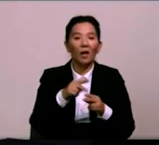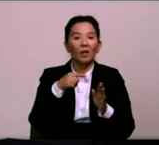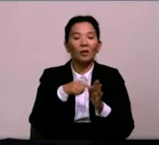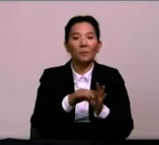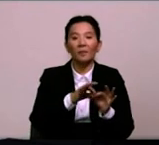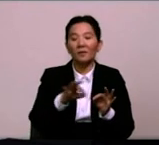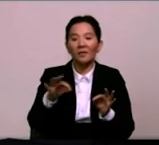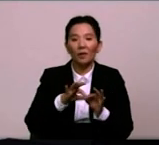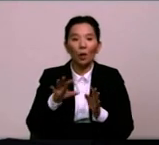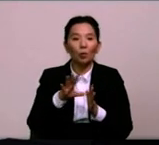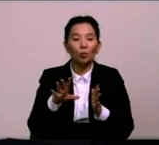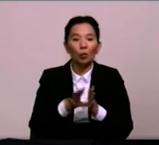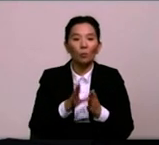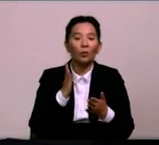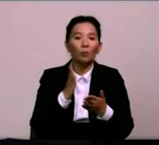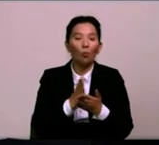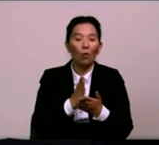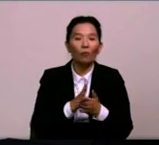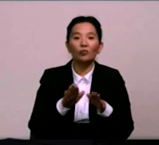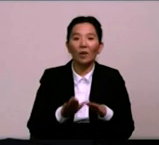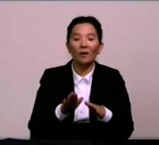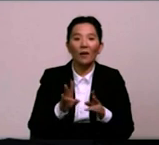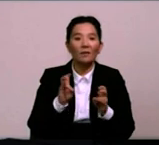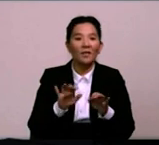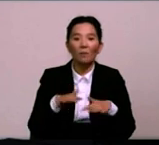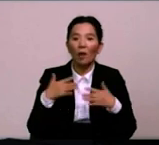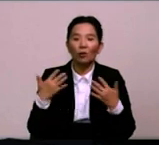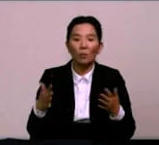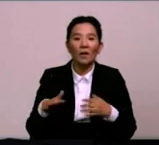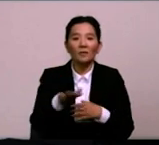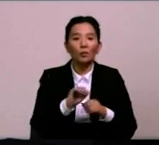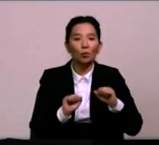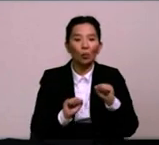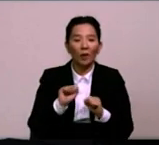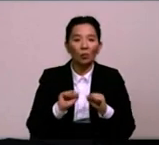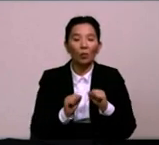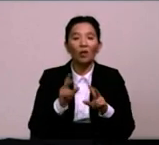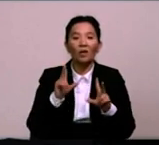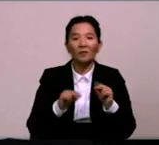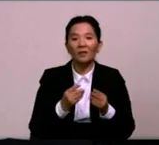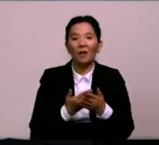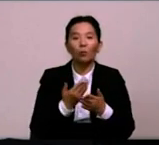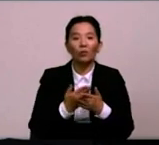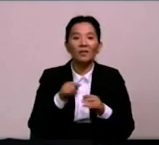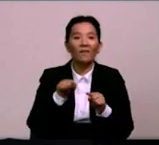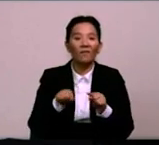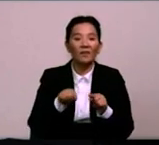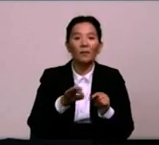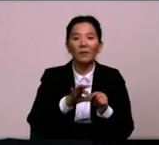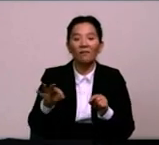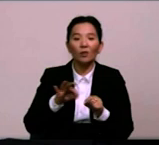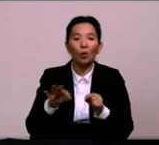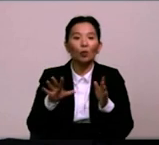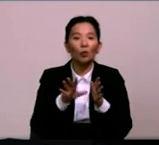проводника прямого участка, расположенных на небольшом расстоянии друг от друга. Допустим, в этих проводниках